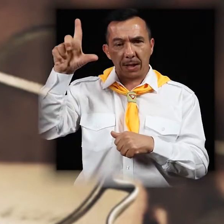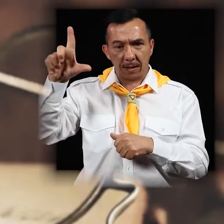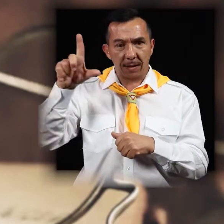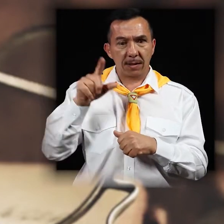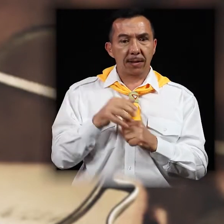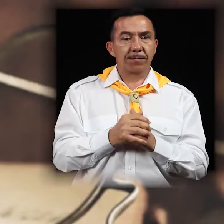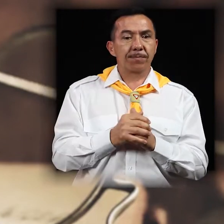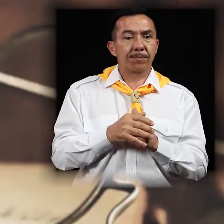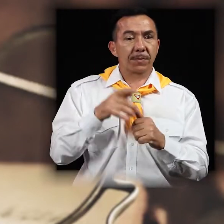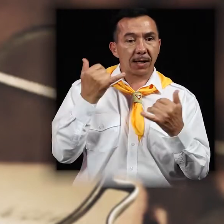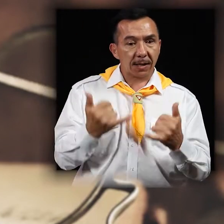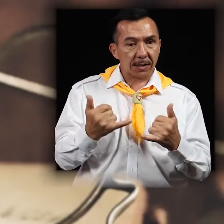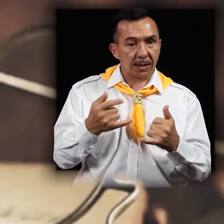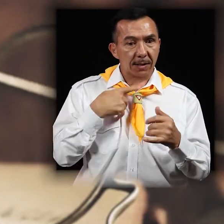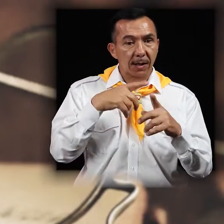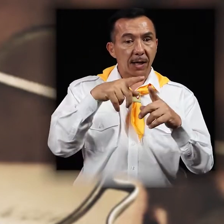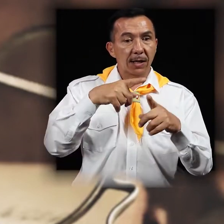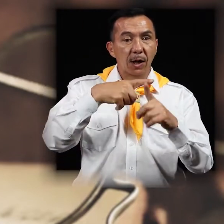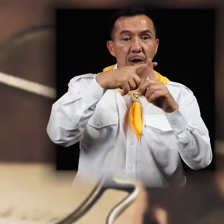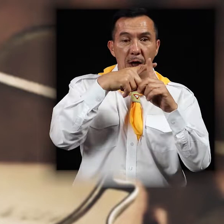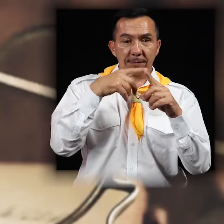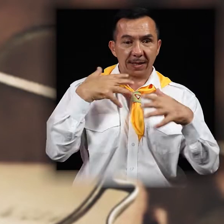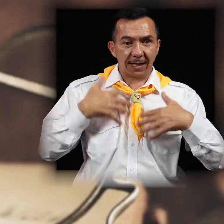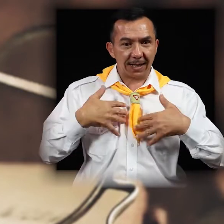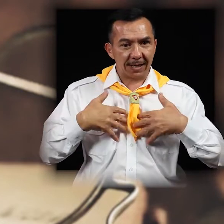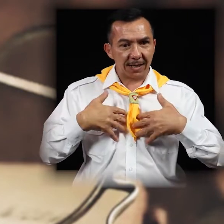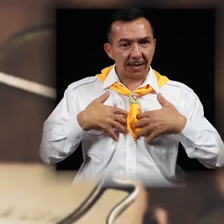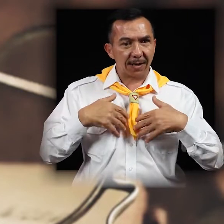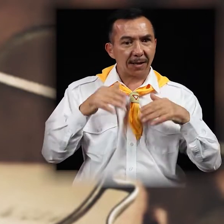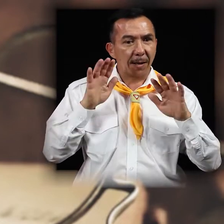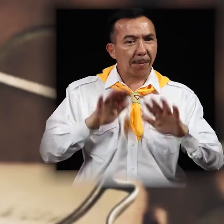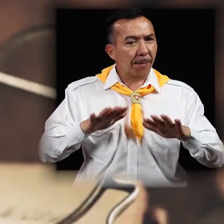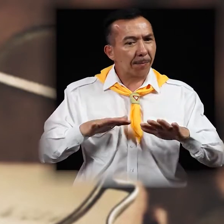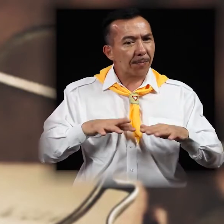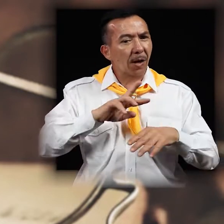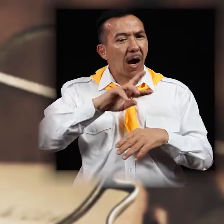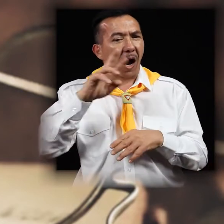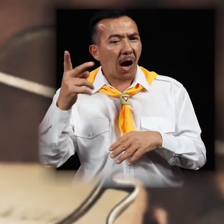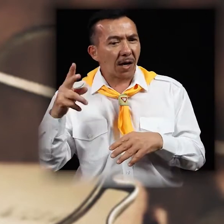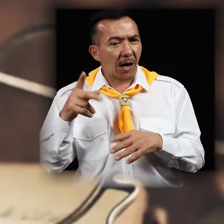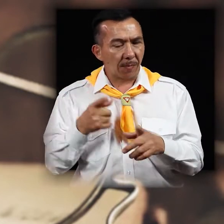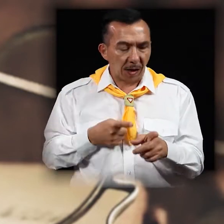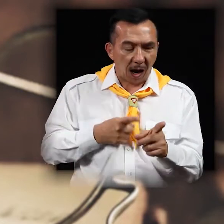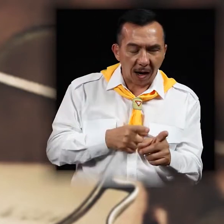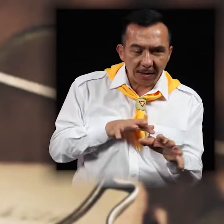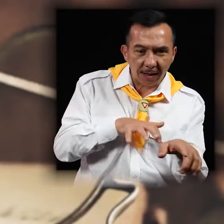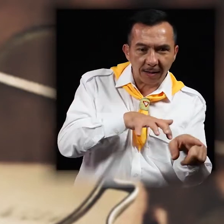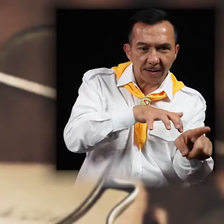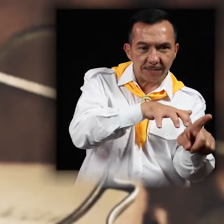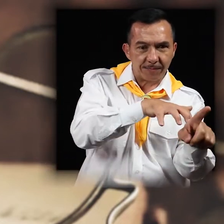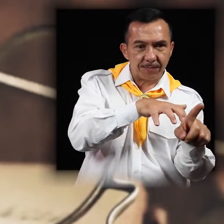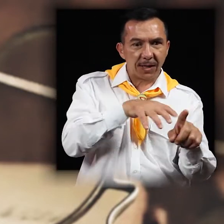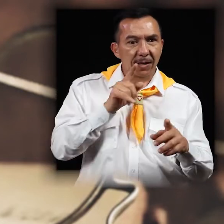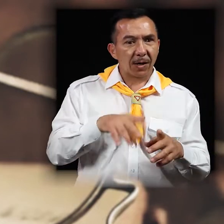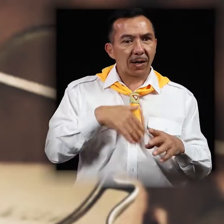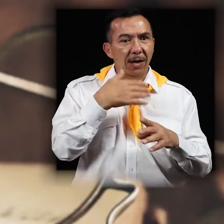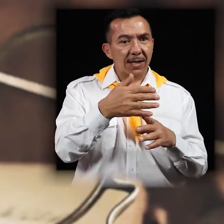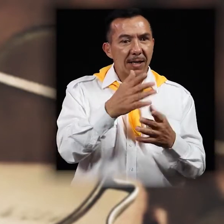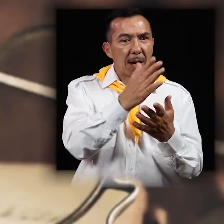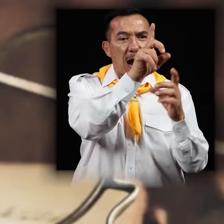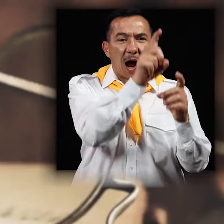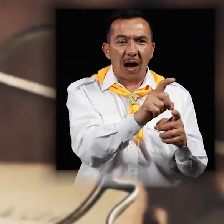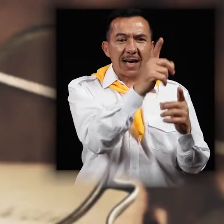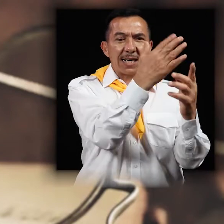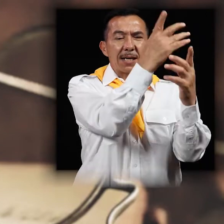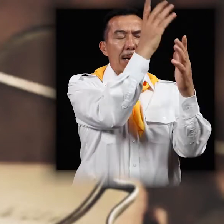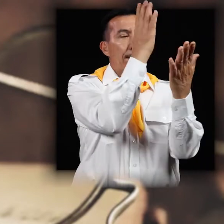gedra, met baie ander loop toe agterna. Daar hang hy in die middel, met al twee sonders